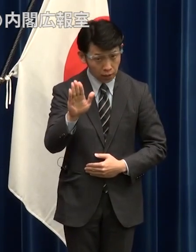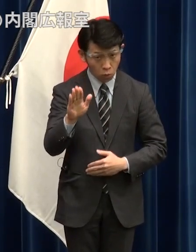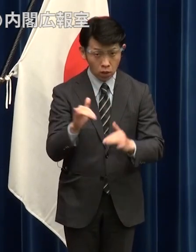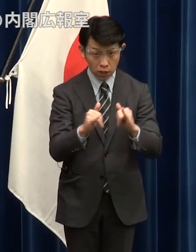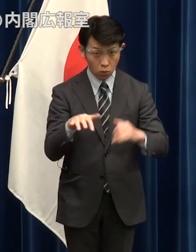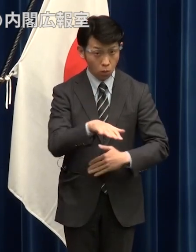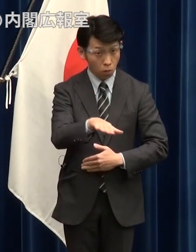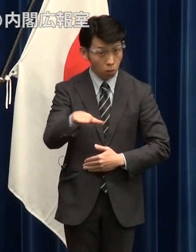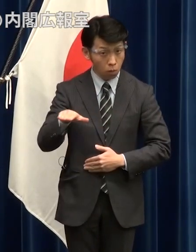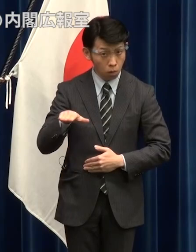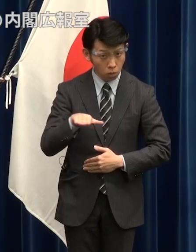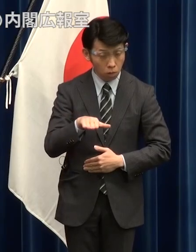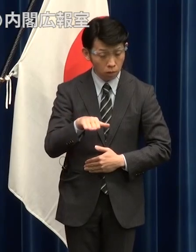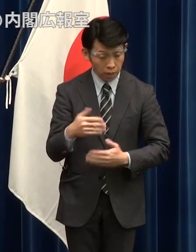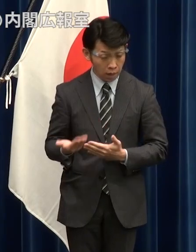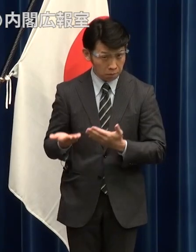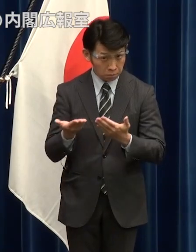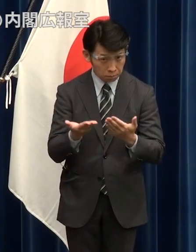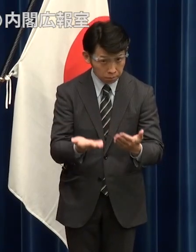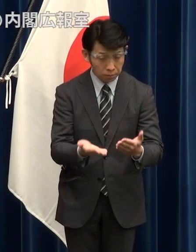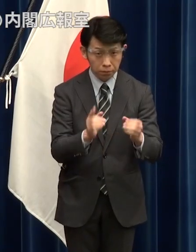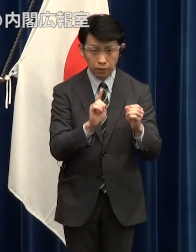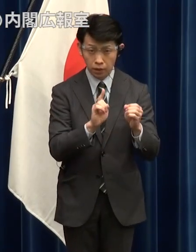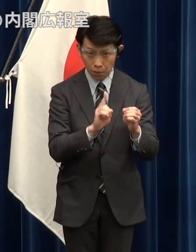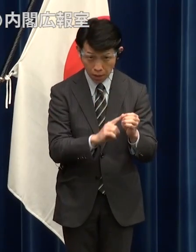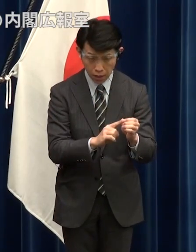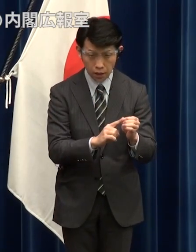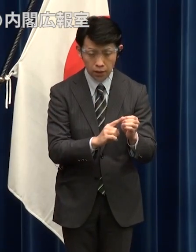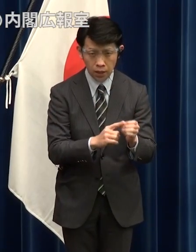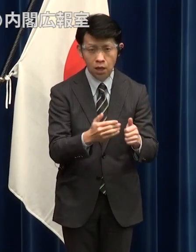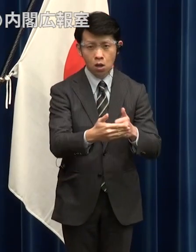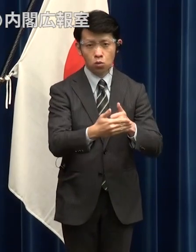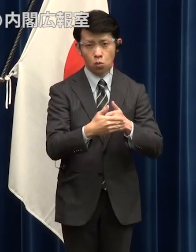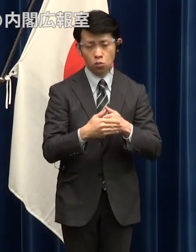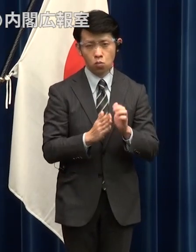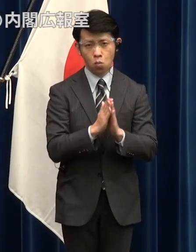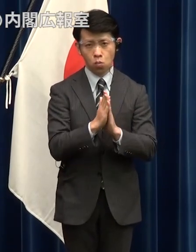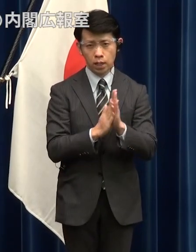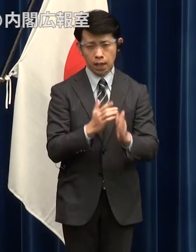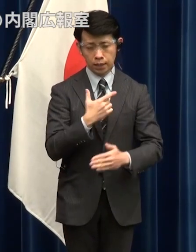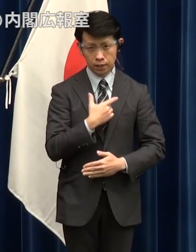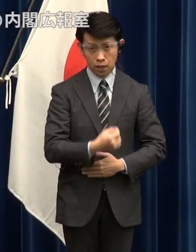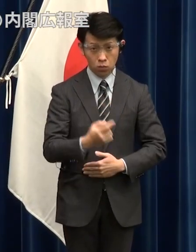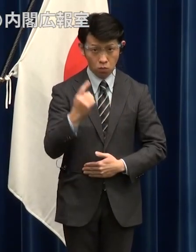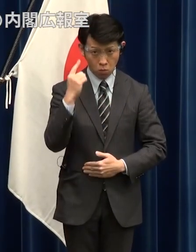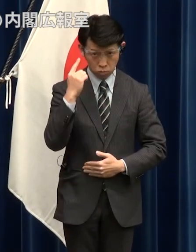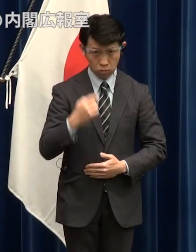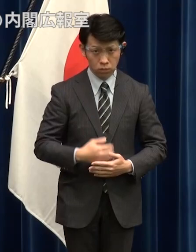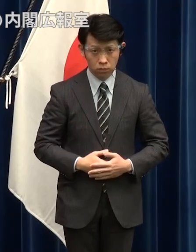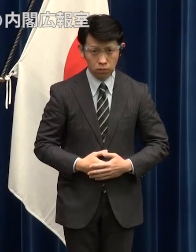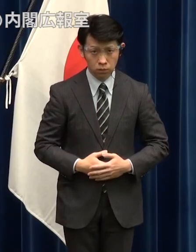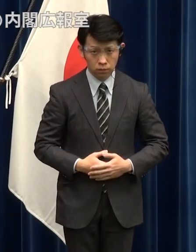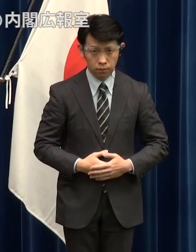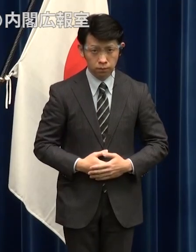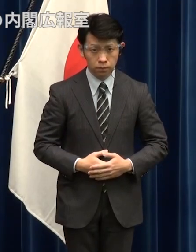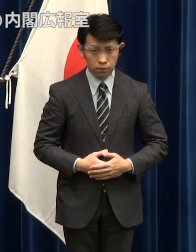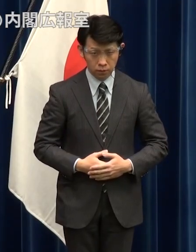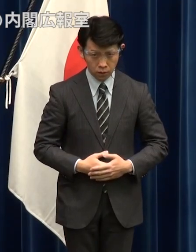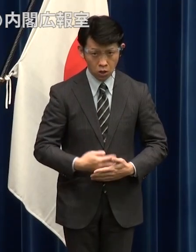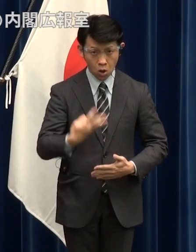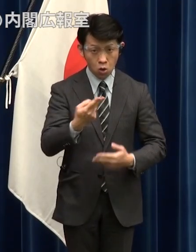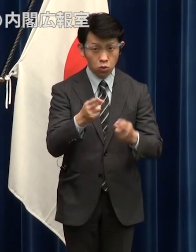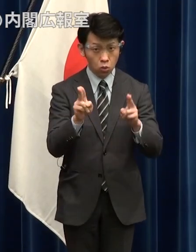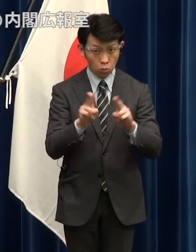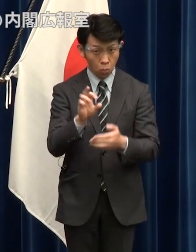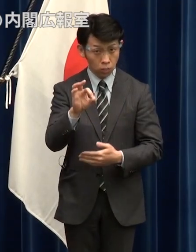責任を果たすために協力ご協力をいただきたいと考えています。いずれにせよ与党税制調